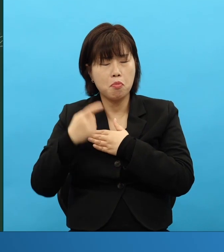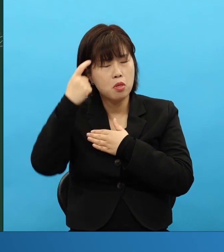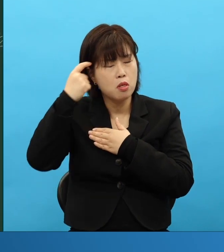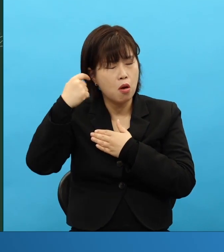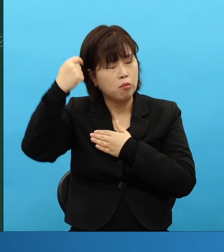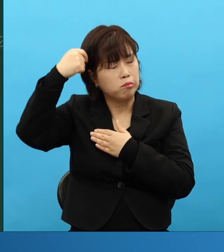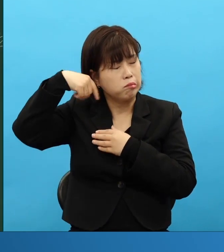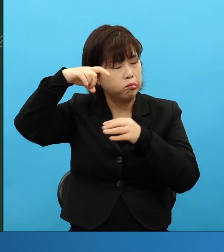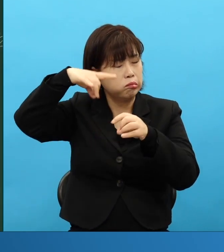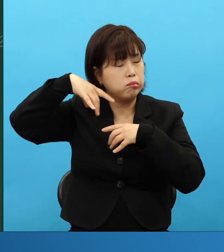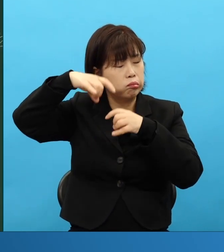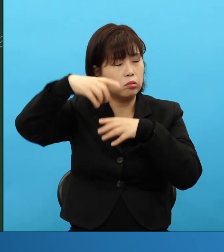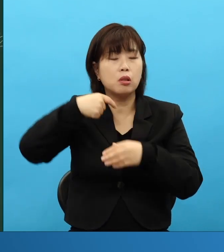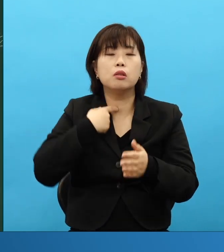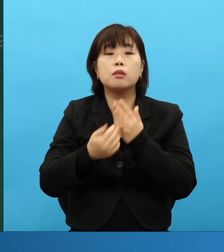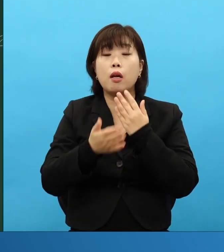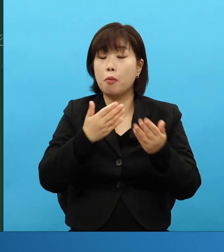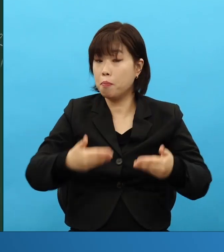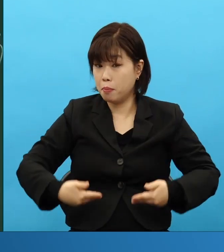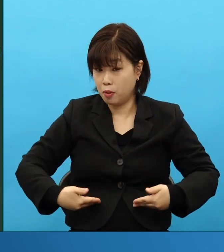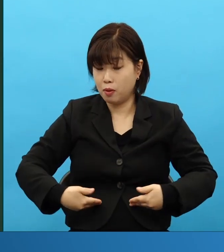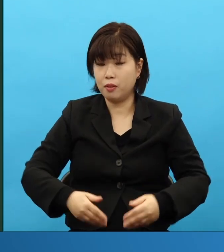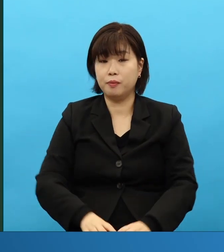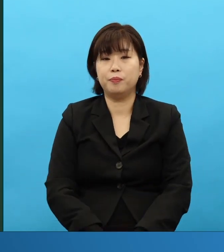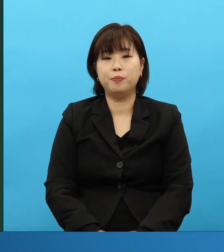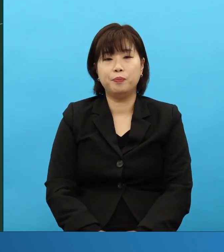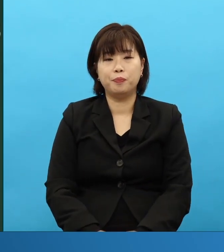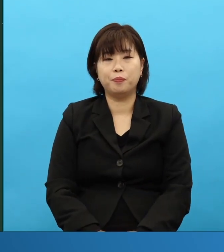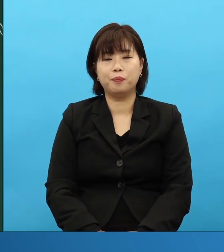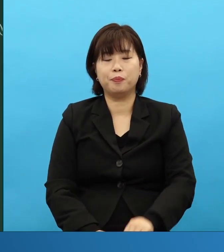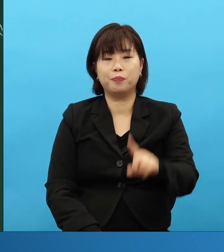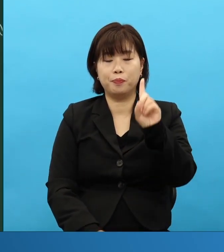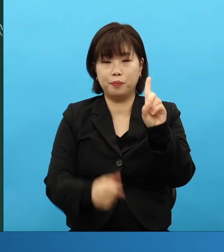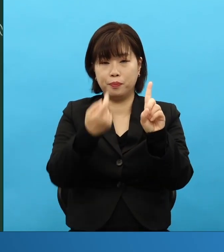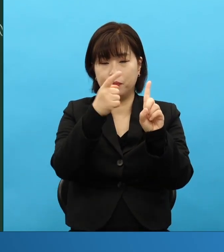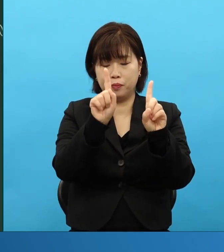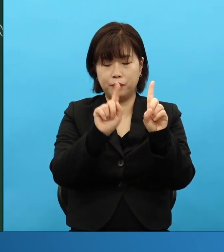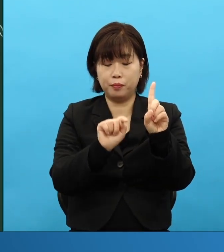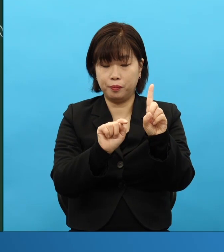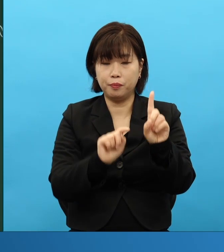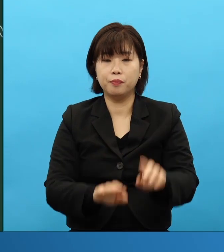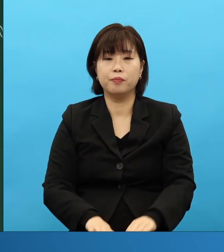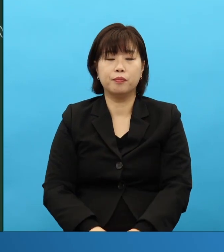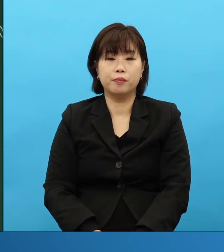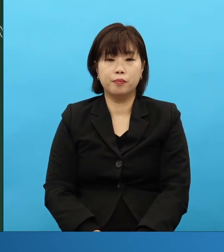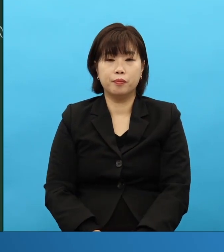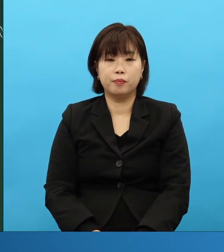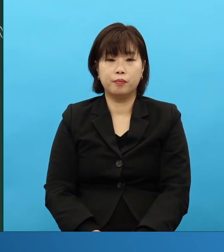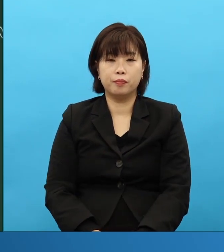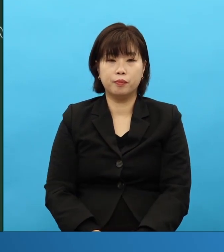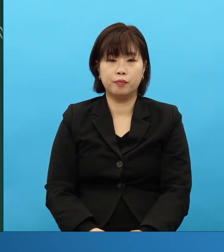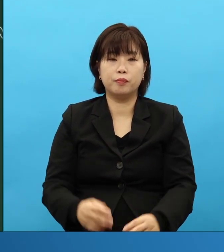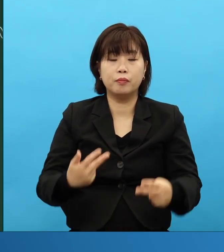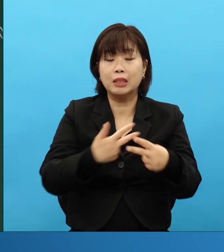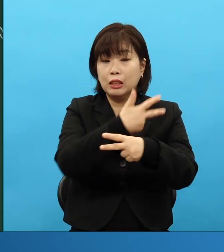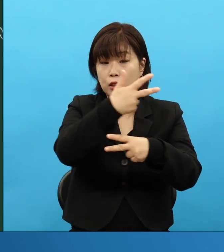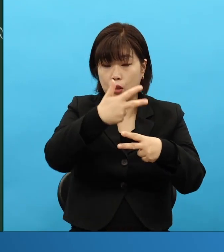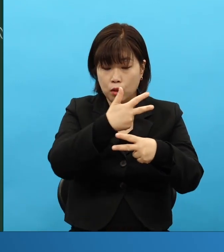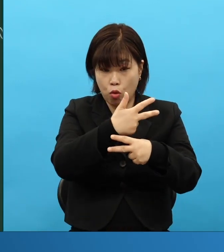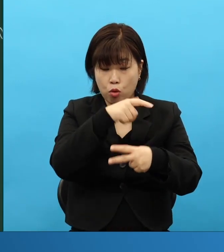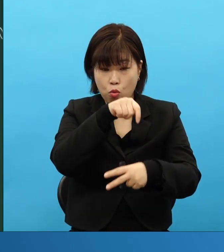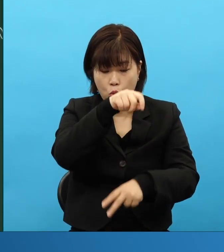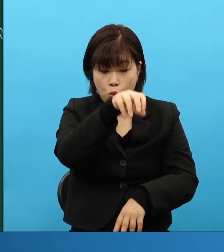여리고는 뭡니까? If that is so, then what is Jericho? 어떤 성이었습니까? What kind of city was it? 쉽게 말하면 요새입니다. As simply put, it was